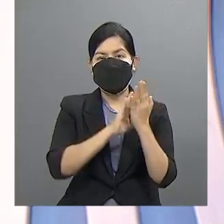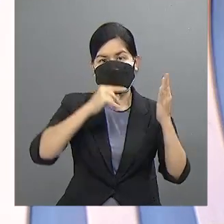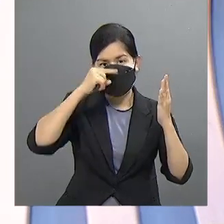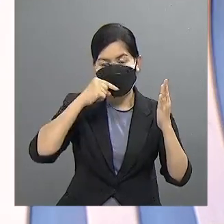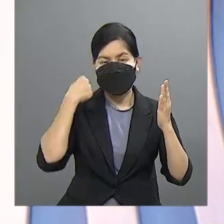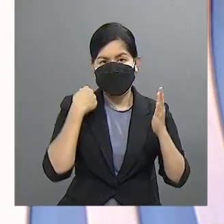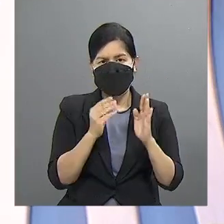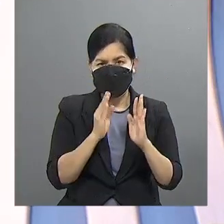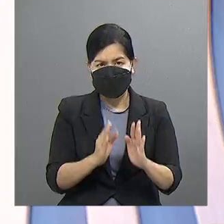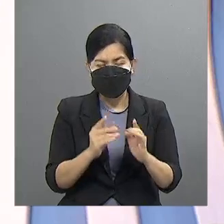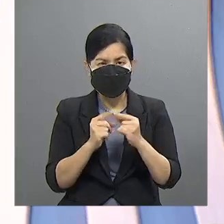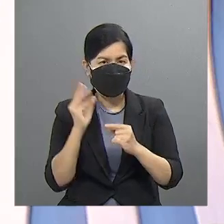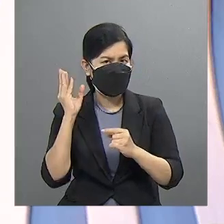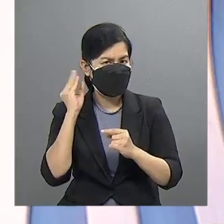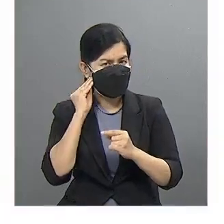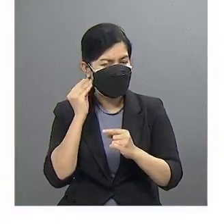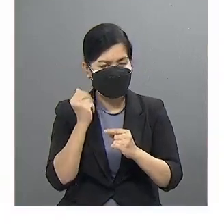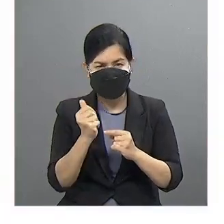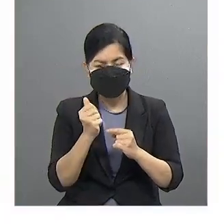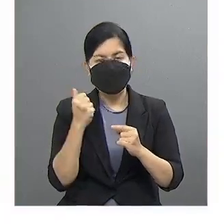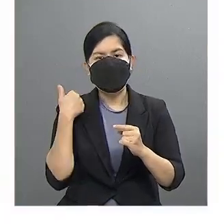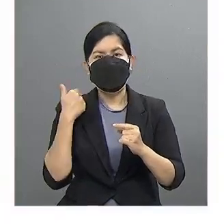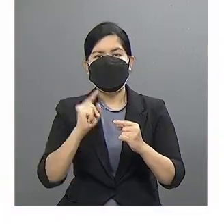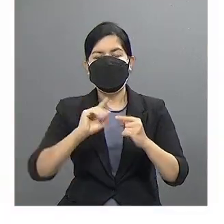ไรไปชมวิดีโอกันค่ะ